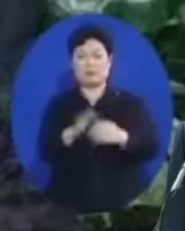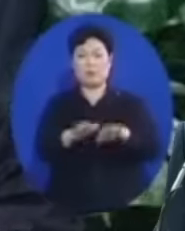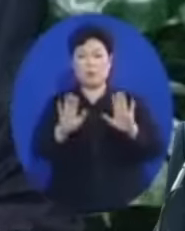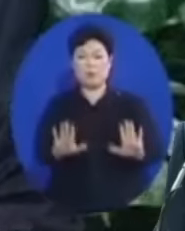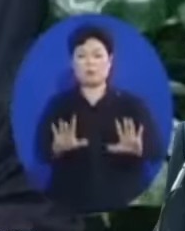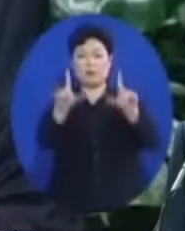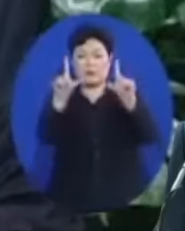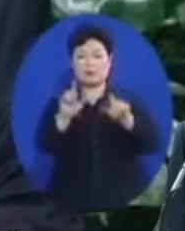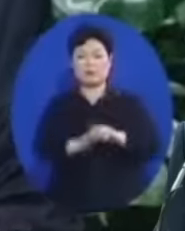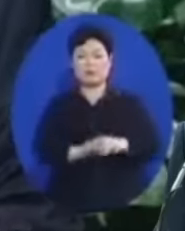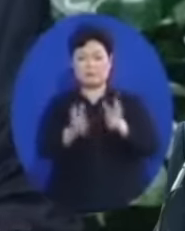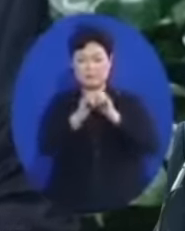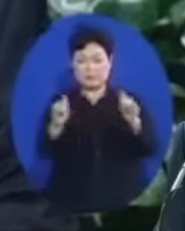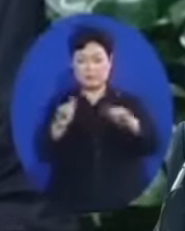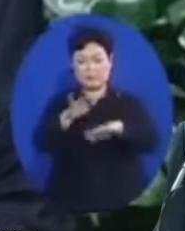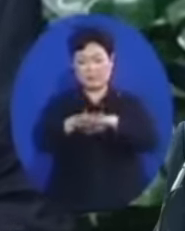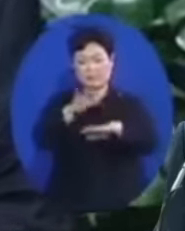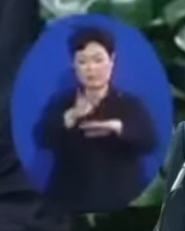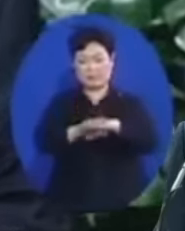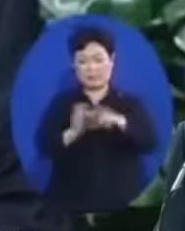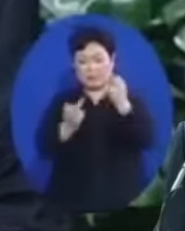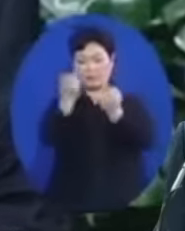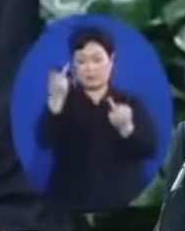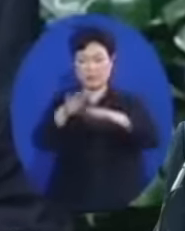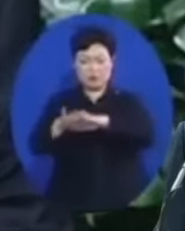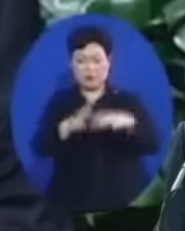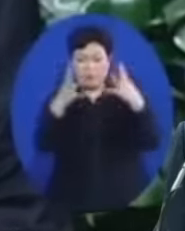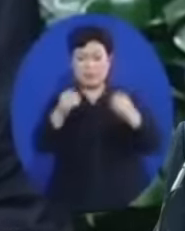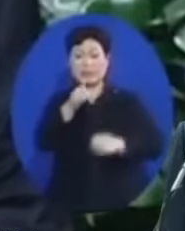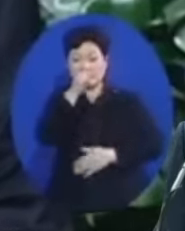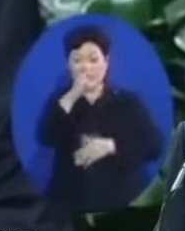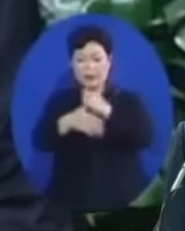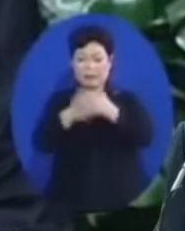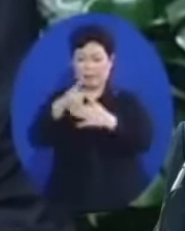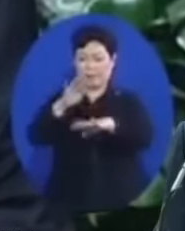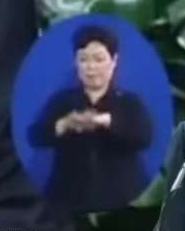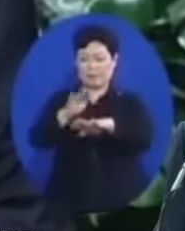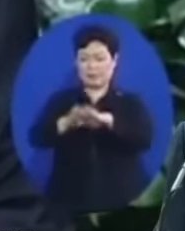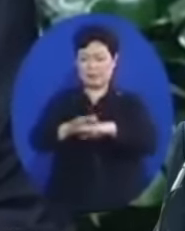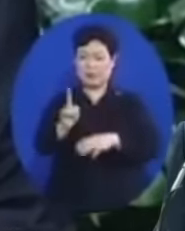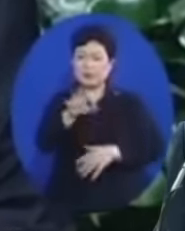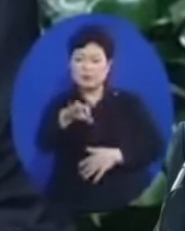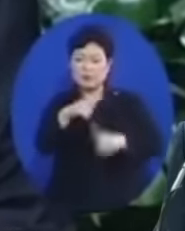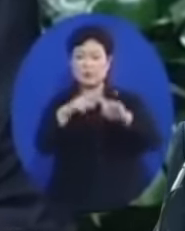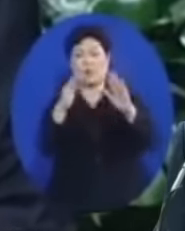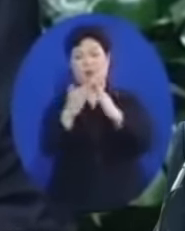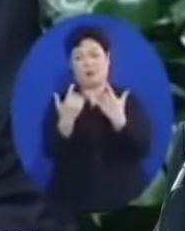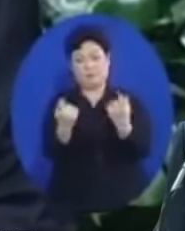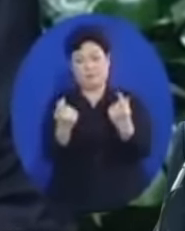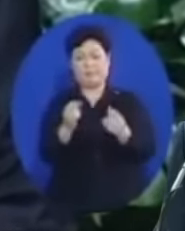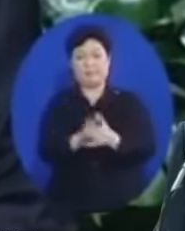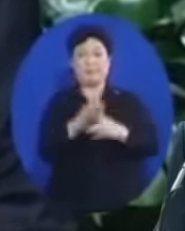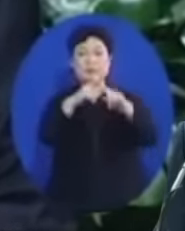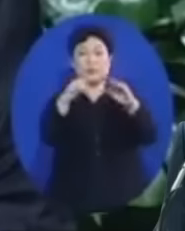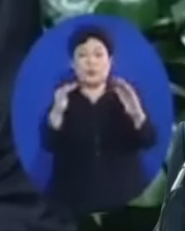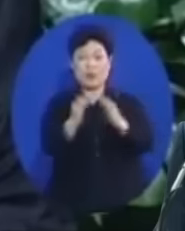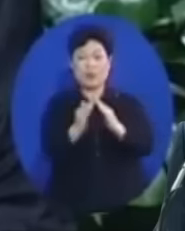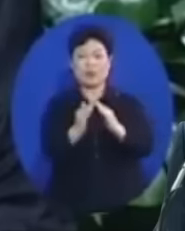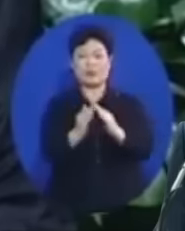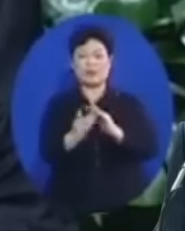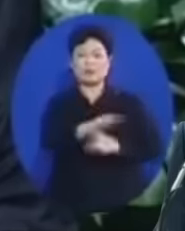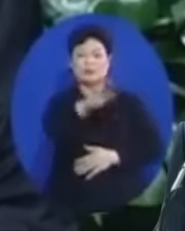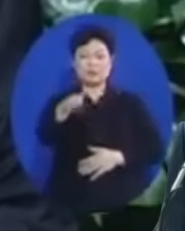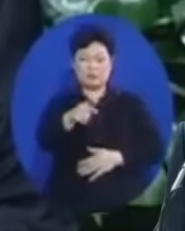오늘날 인간의 밭은 산과 들에 많지만은 하나님의 밭은 교회가 바로 하나님의 밭입니다 교회에